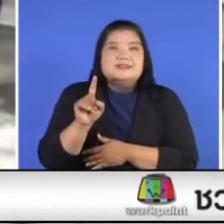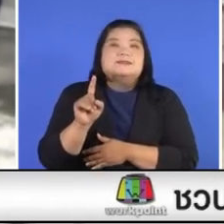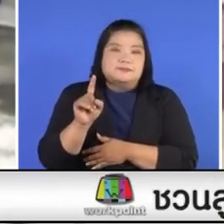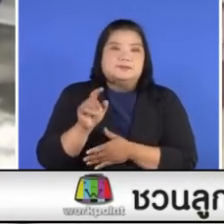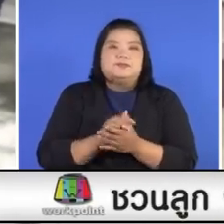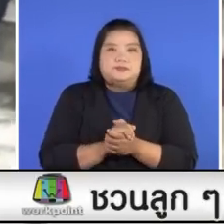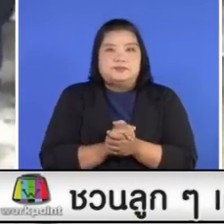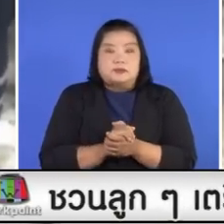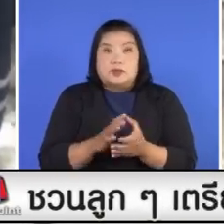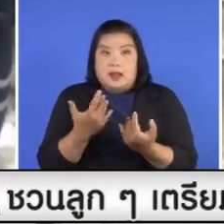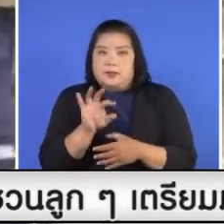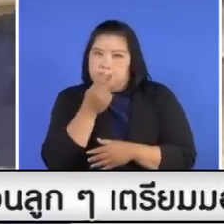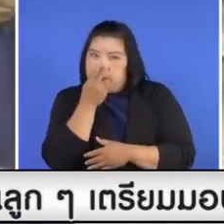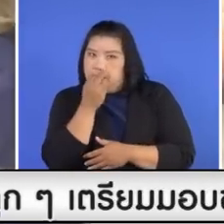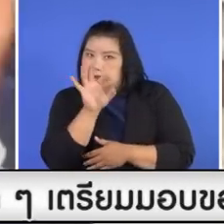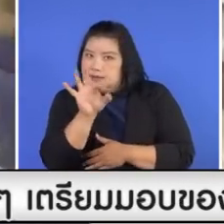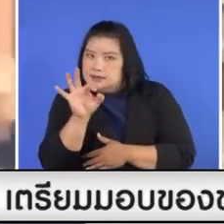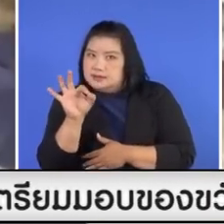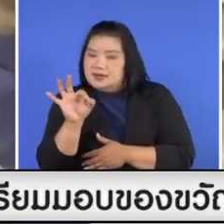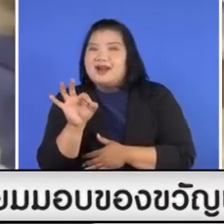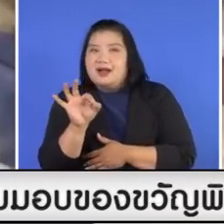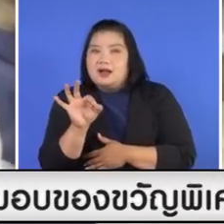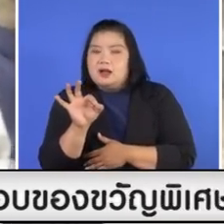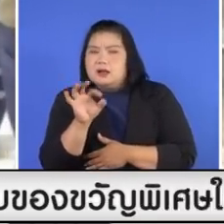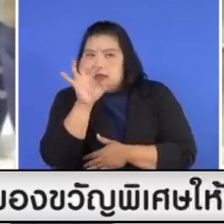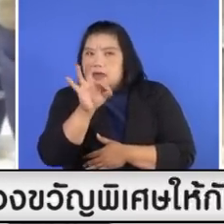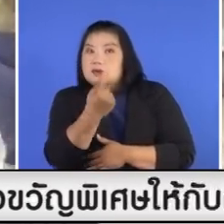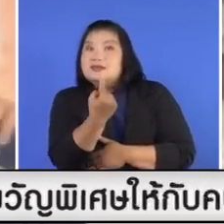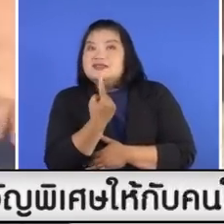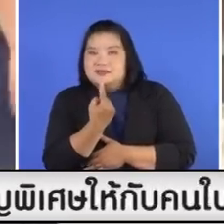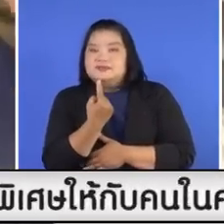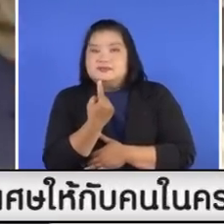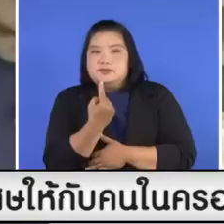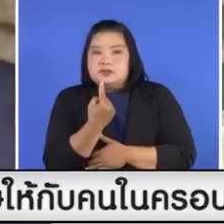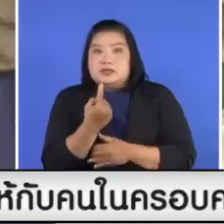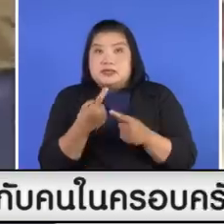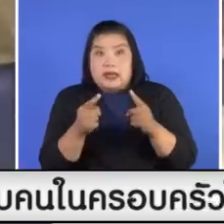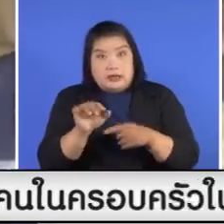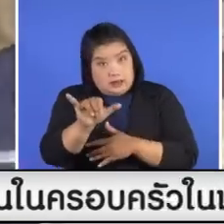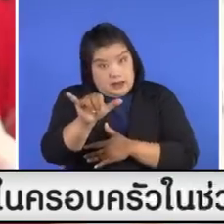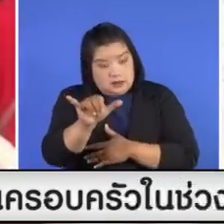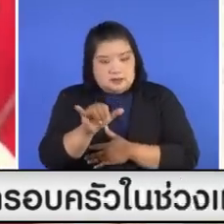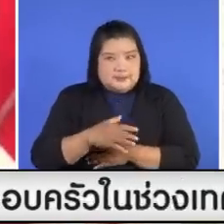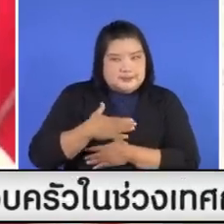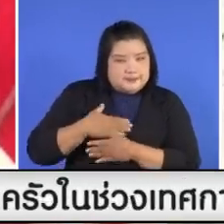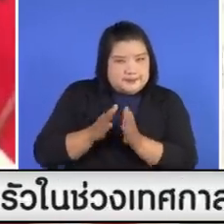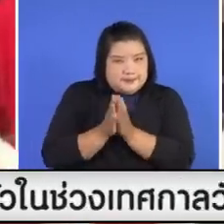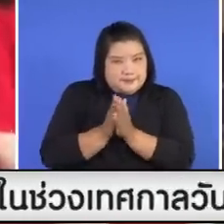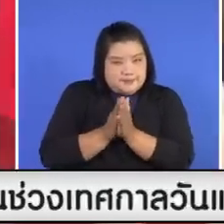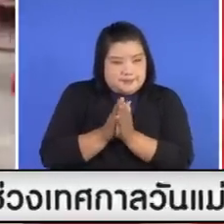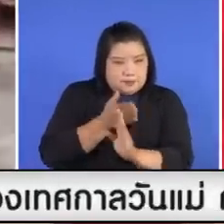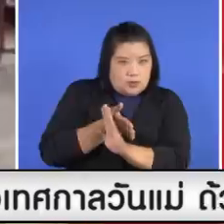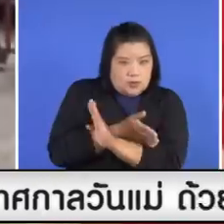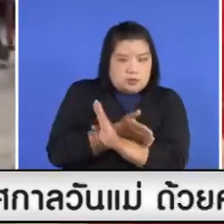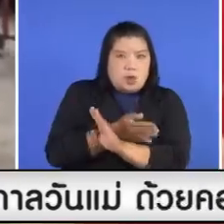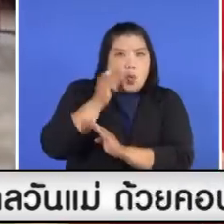พอไปเสร็จปั๊บชายคนนี้ก็เลือกหมอนวดมาบริการนะฮะก่อนที่จะนวดเอากินยาโดบเข้าไปยาอะไรก็ไม่รู้น